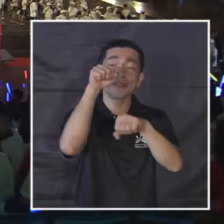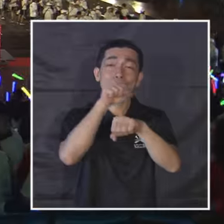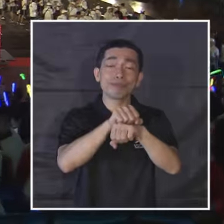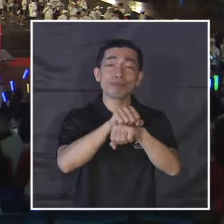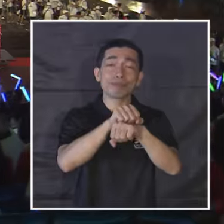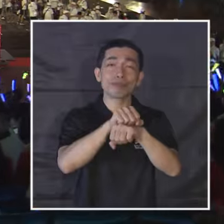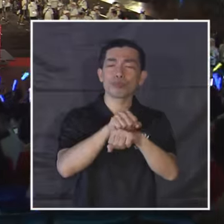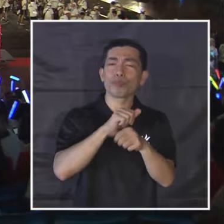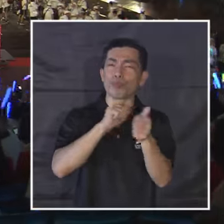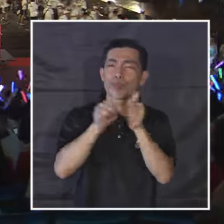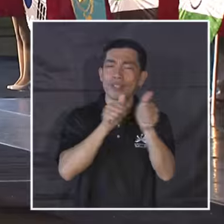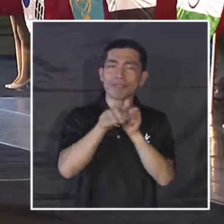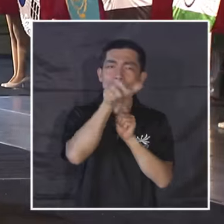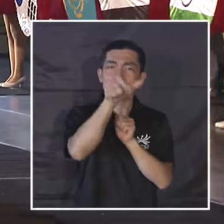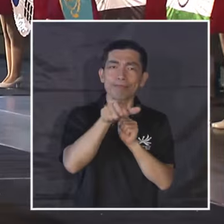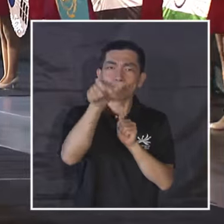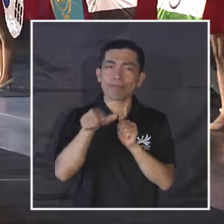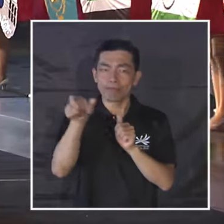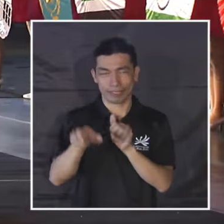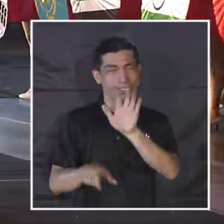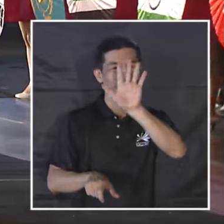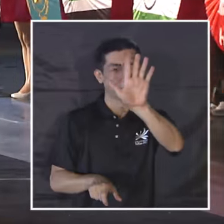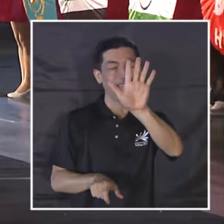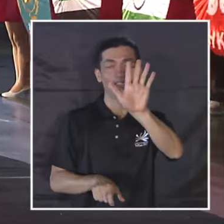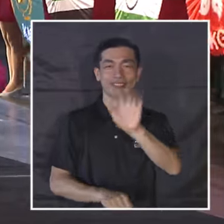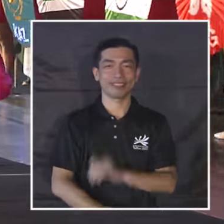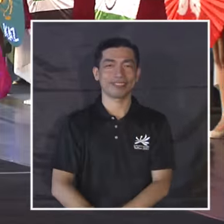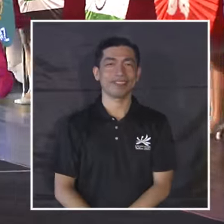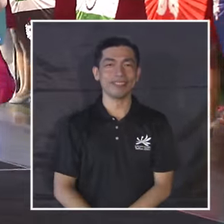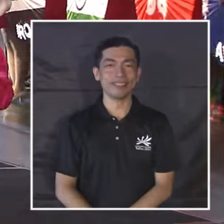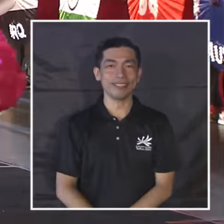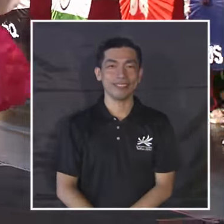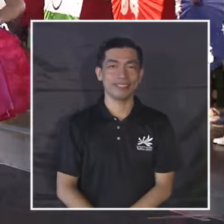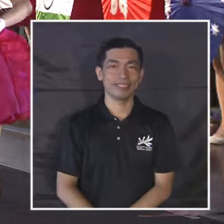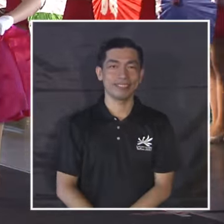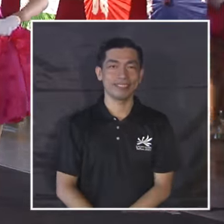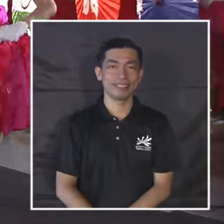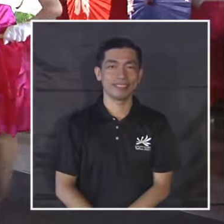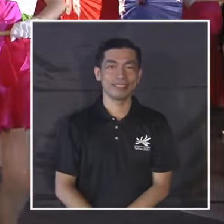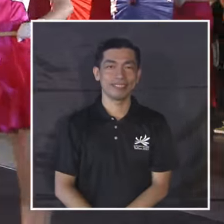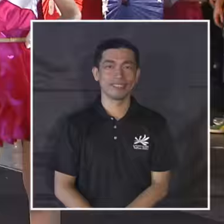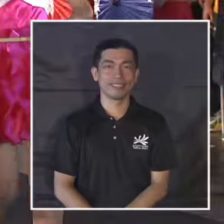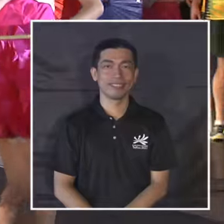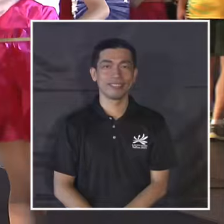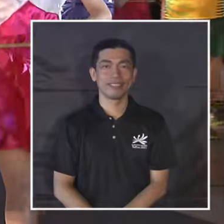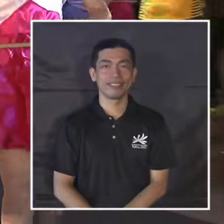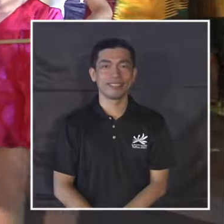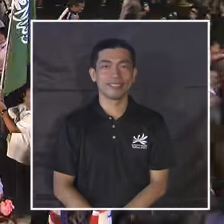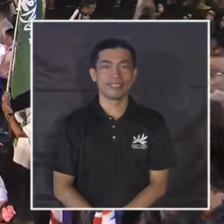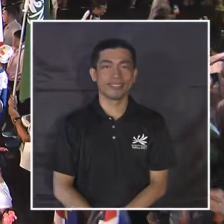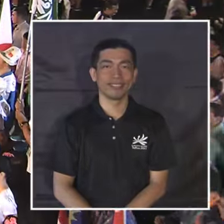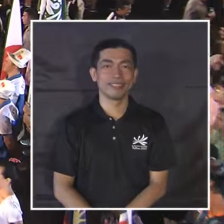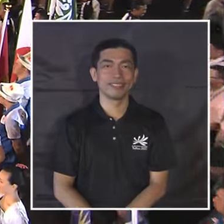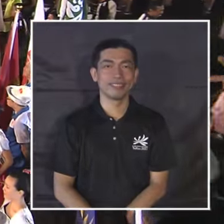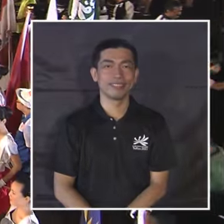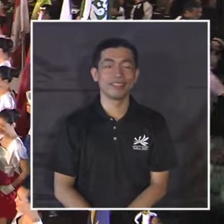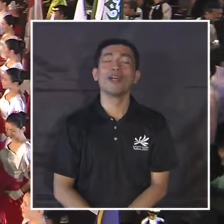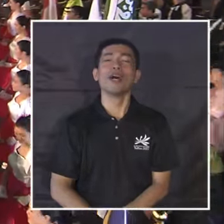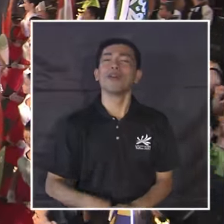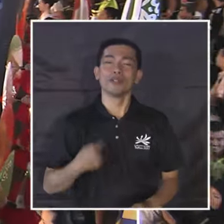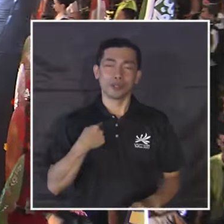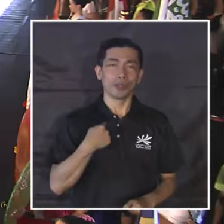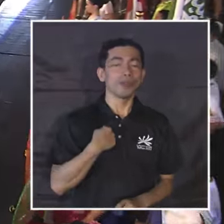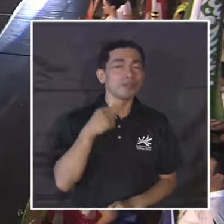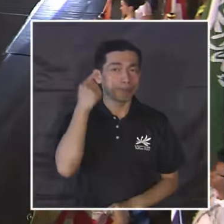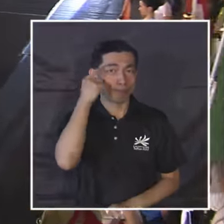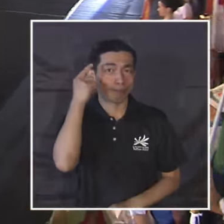新加坡的新加坡代表队有5位杰出的运动员来角逐5个不同的比赛。当然，我们相信